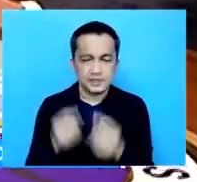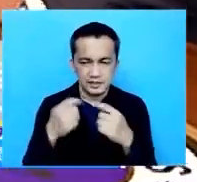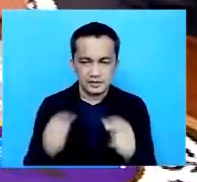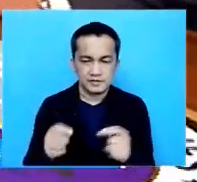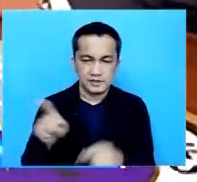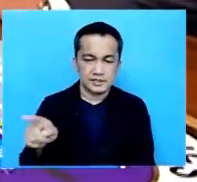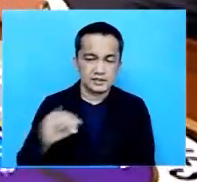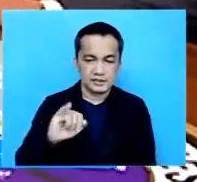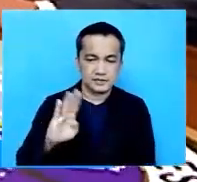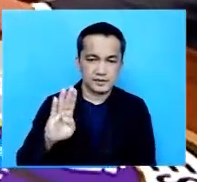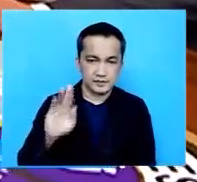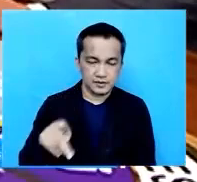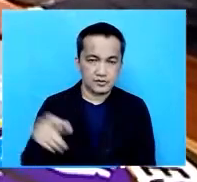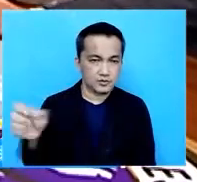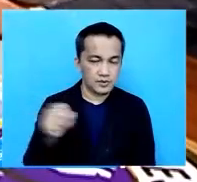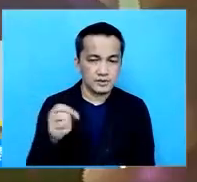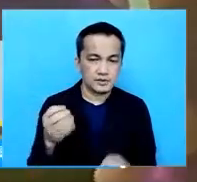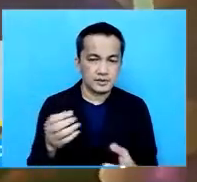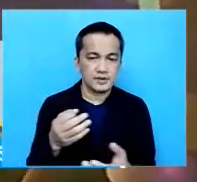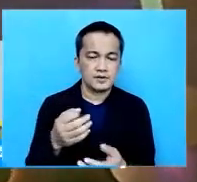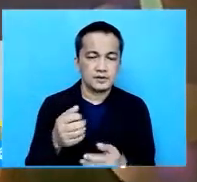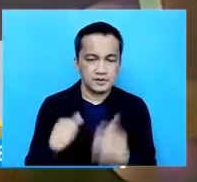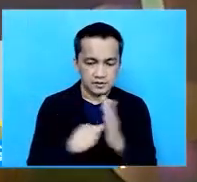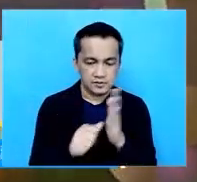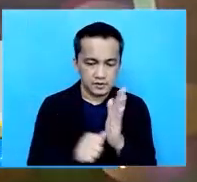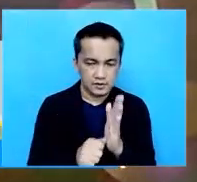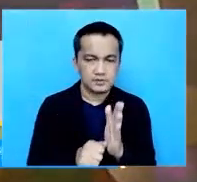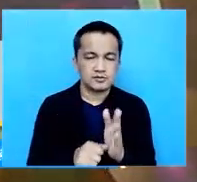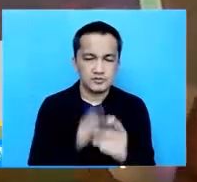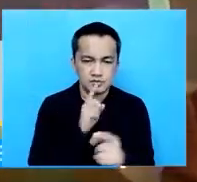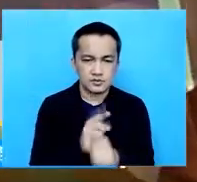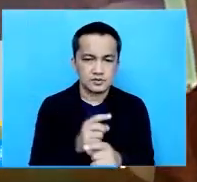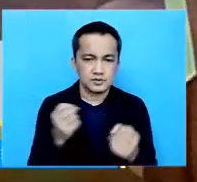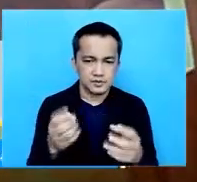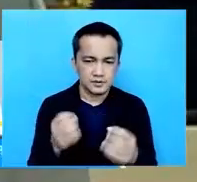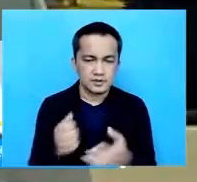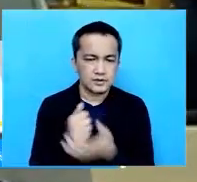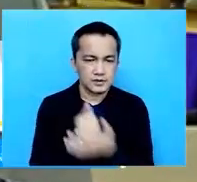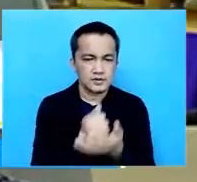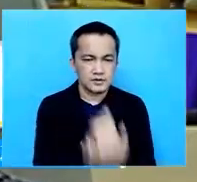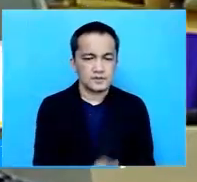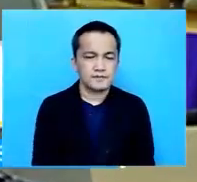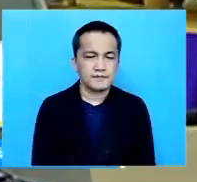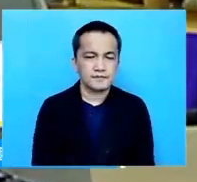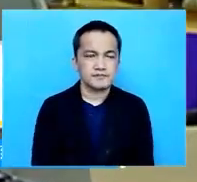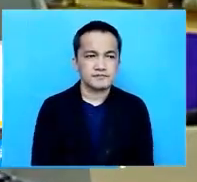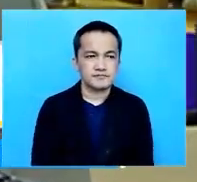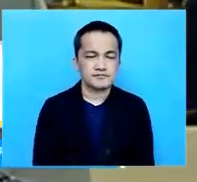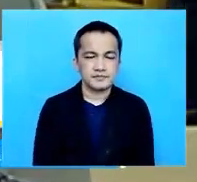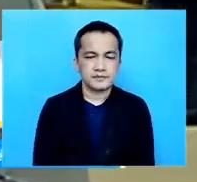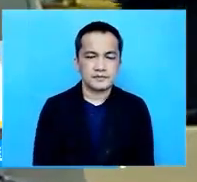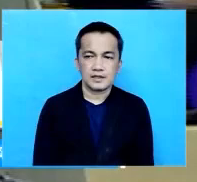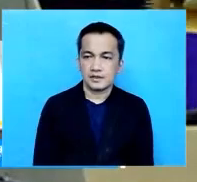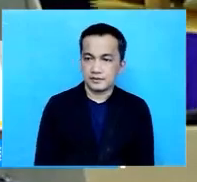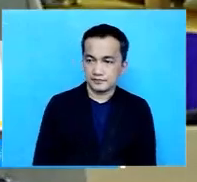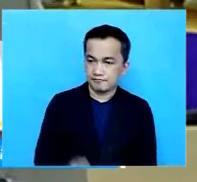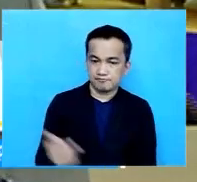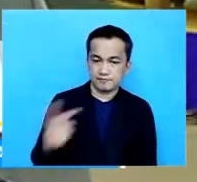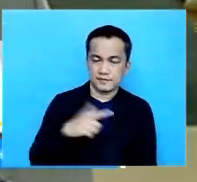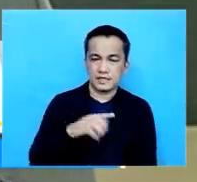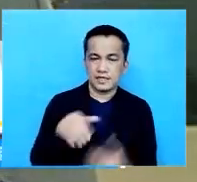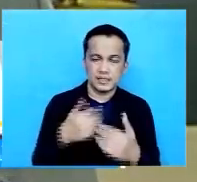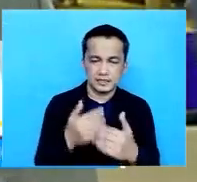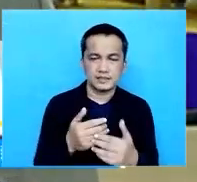IBP na kumuha ng maraming abogado para siguradong marami rin ang matutulungan. Yung lahat ng abogado sa ating bansa, membro